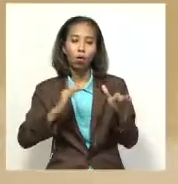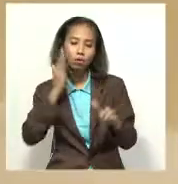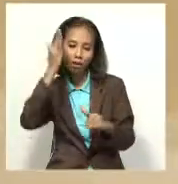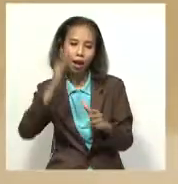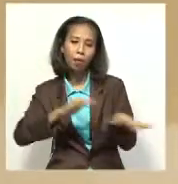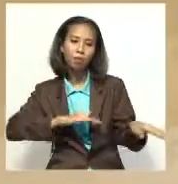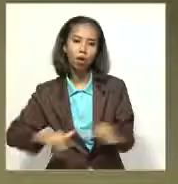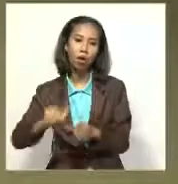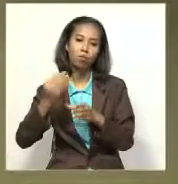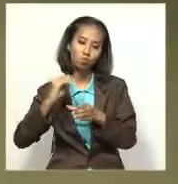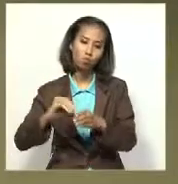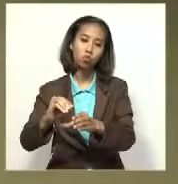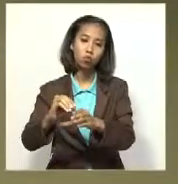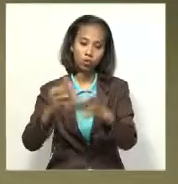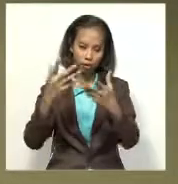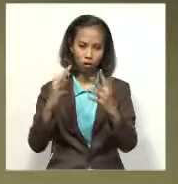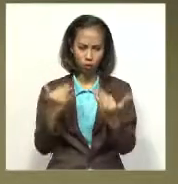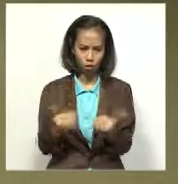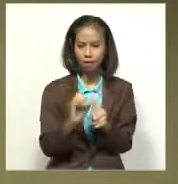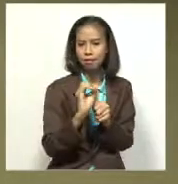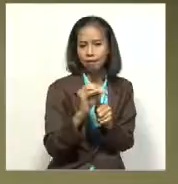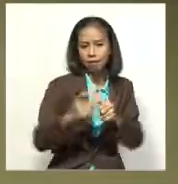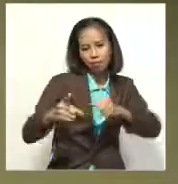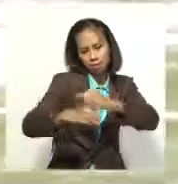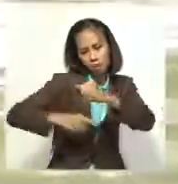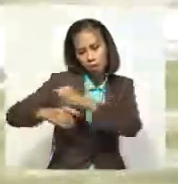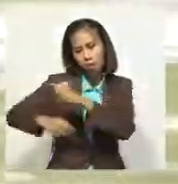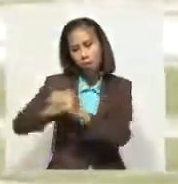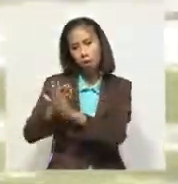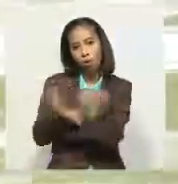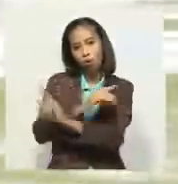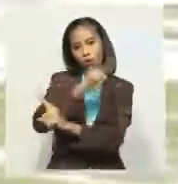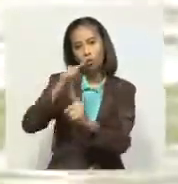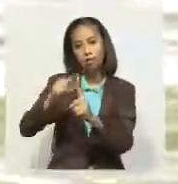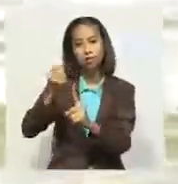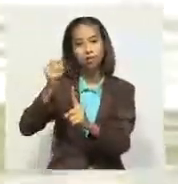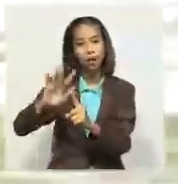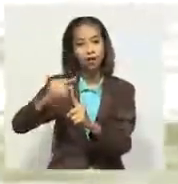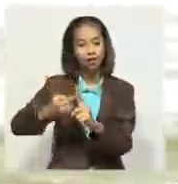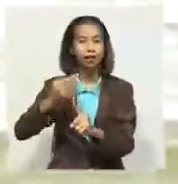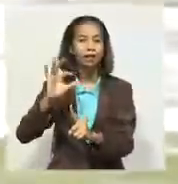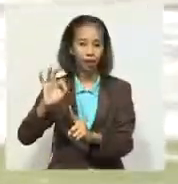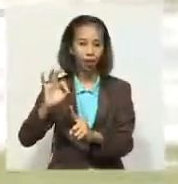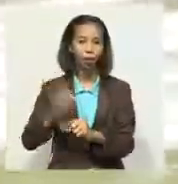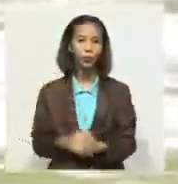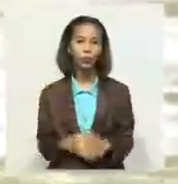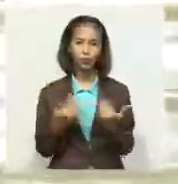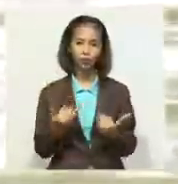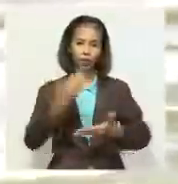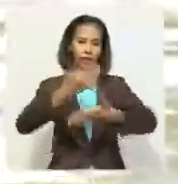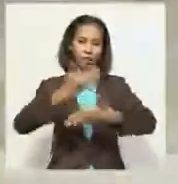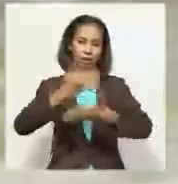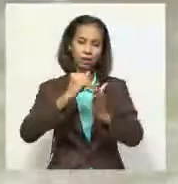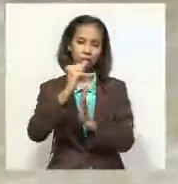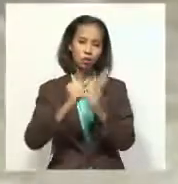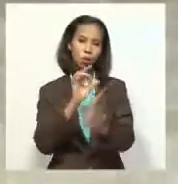ที่เรียนไปว่าก็แนะนำให้พี่น้องเกษตรกรเก็บเกี่ยวให้แล้วเสร็จภายในวันที่15กันยายนนี้นะคะส่วนที่เขื่อนแก่งกระจ